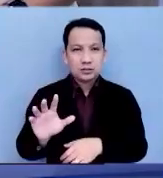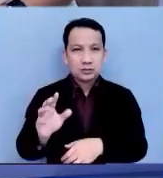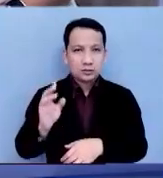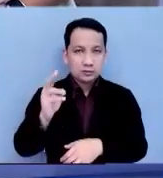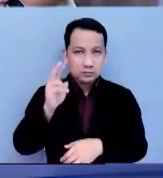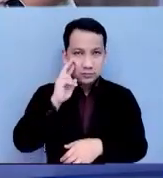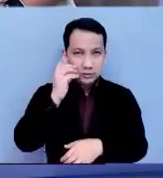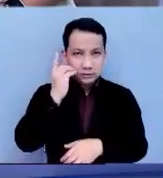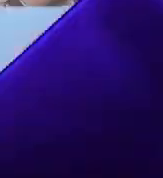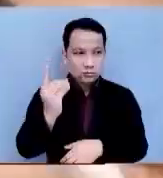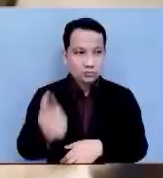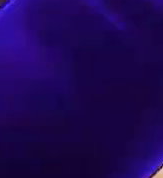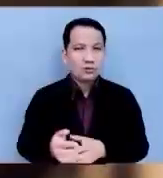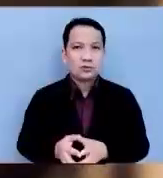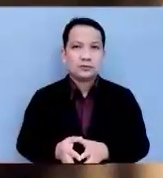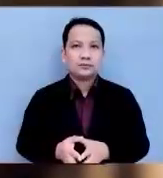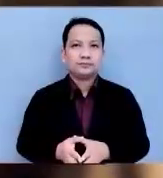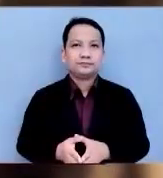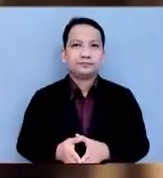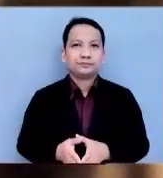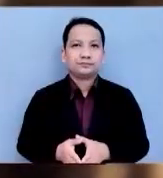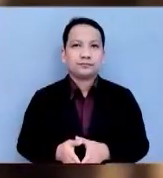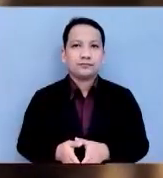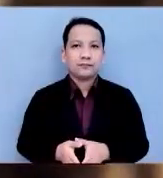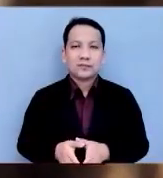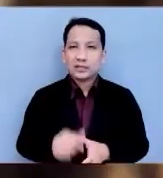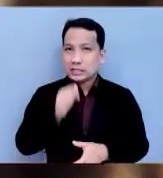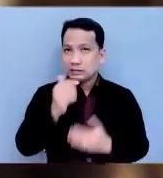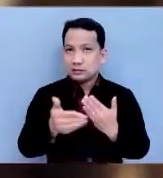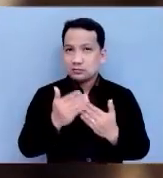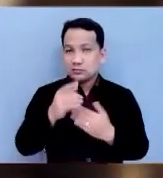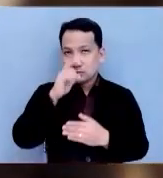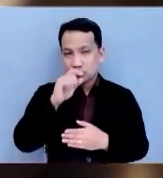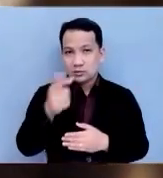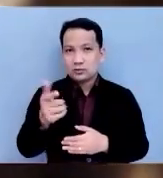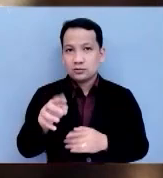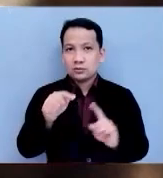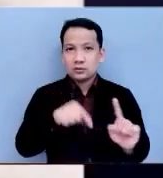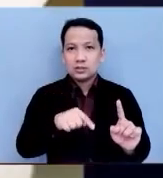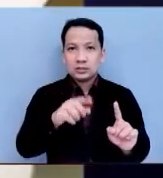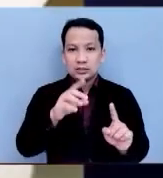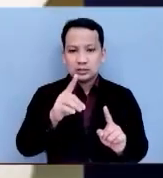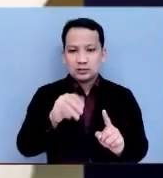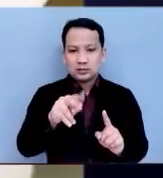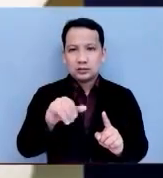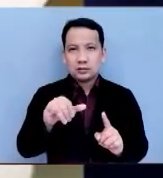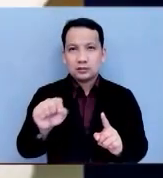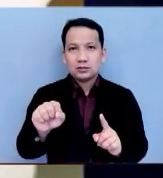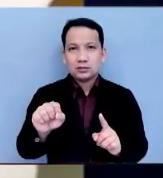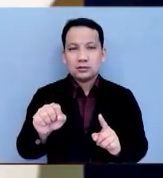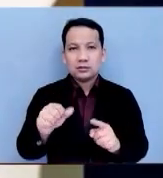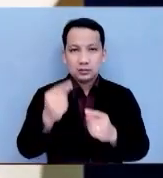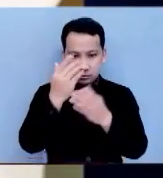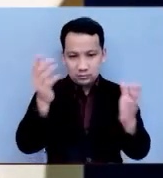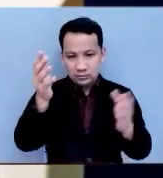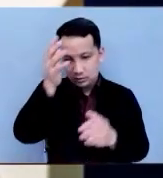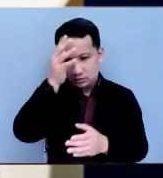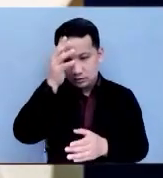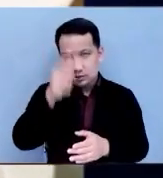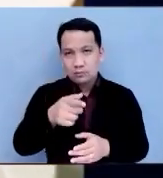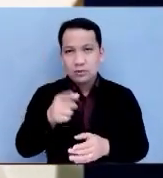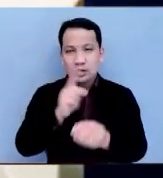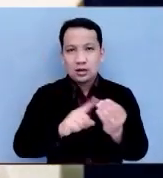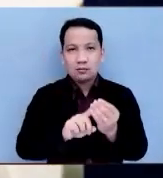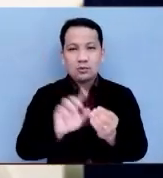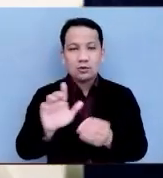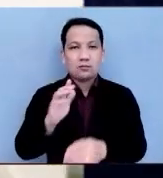Mundo. Hindi madali sa 24 anyos na si Denise ang sabihin sa amang si Don ang tungkol sa